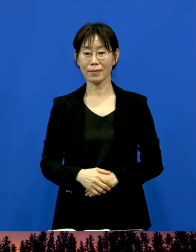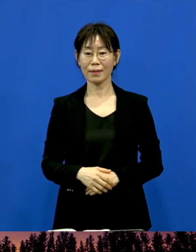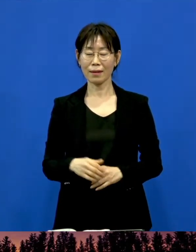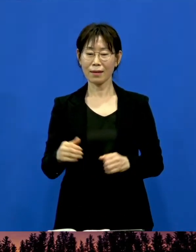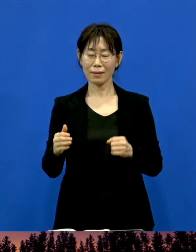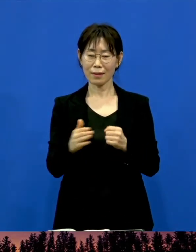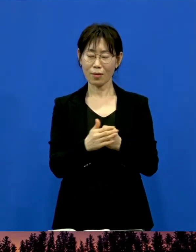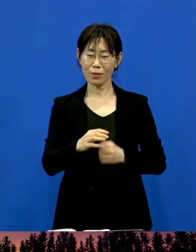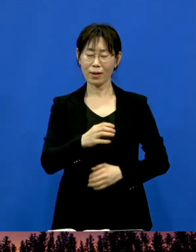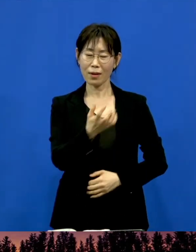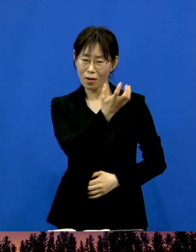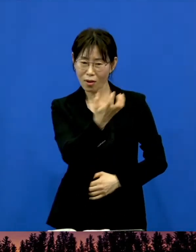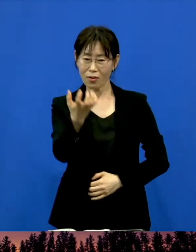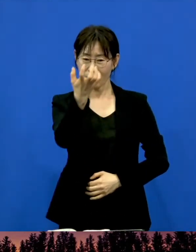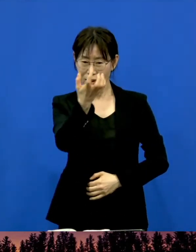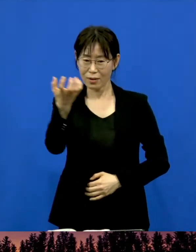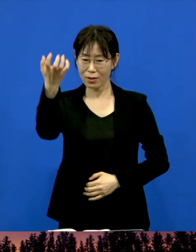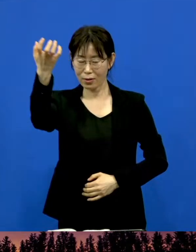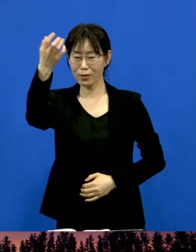임하사.